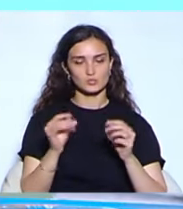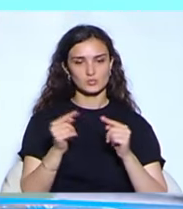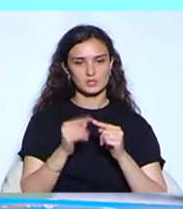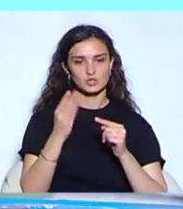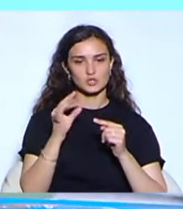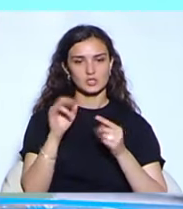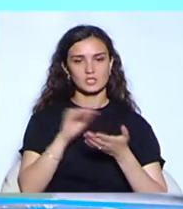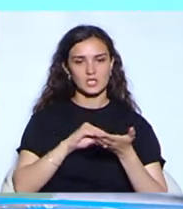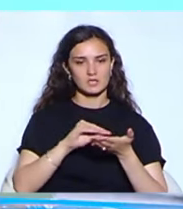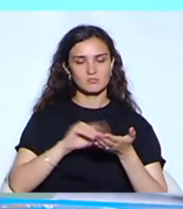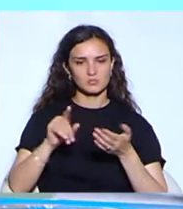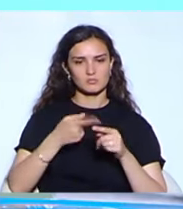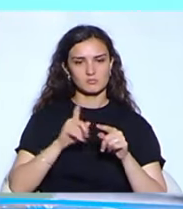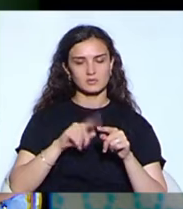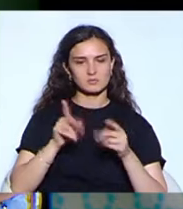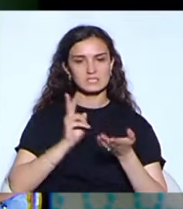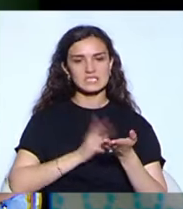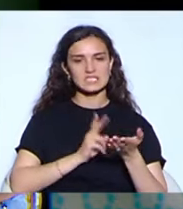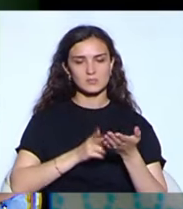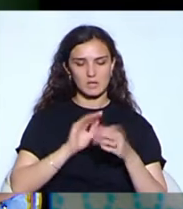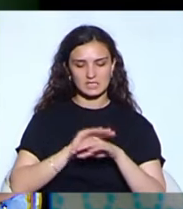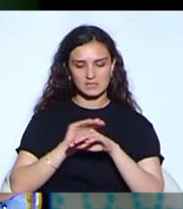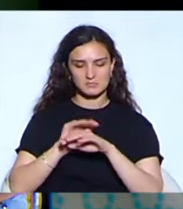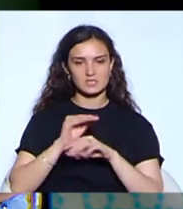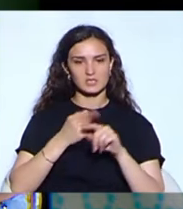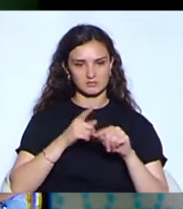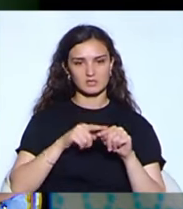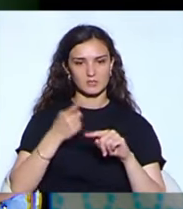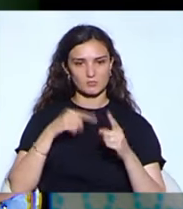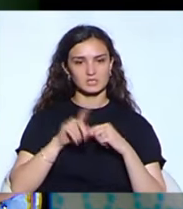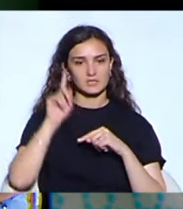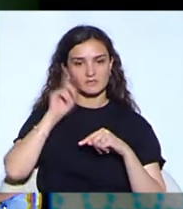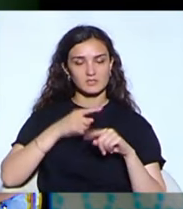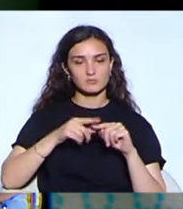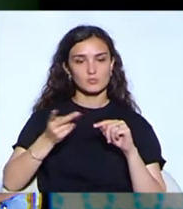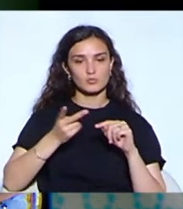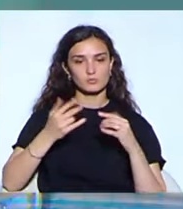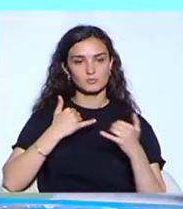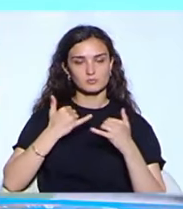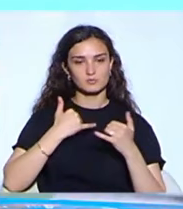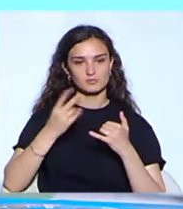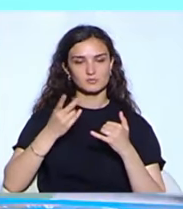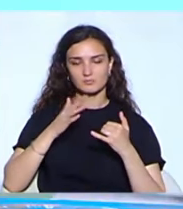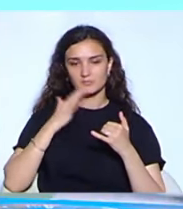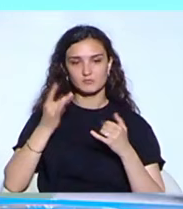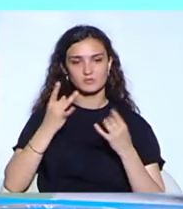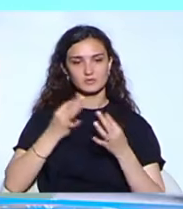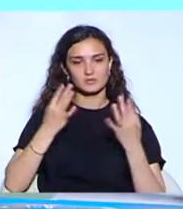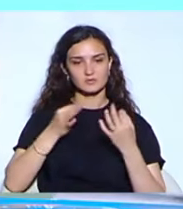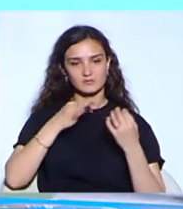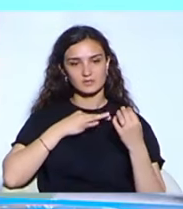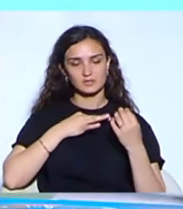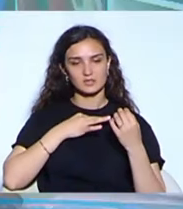ცოტნემ რამდენჯერმე გაიმეორა, მტკიცებულებებზე დახნობით ვიცით, და ასევე ჩვენმა ორივე სტუმარმა რამდენჯერმე შეგვახსენა უკვე